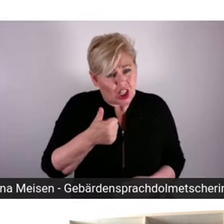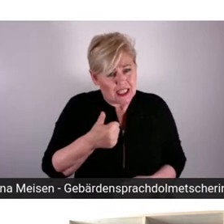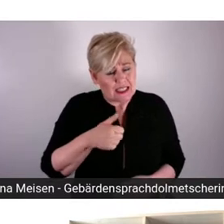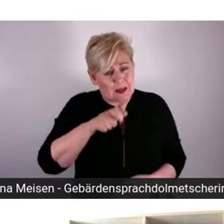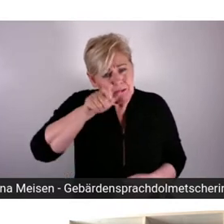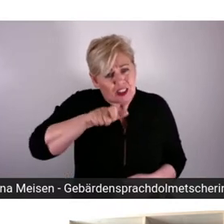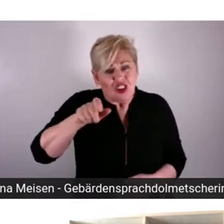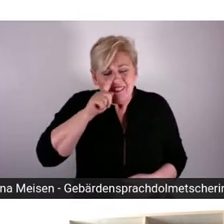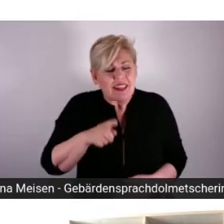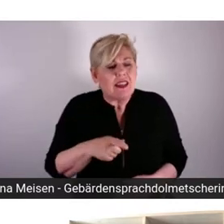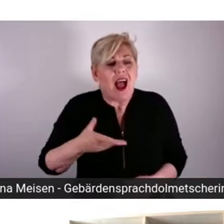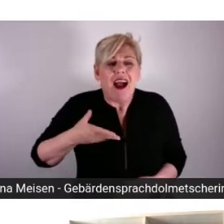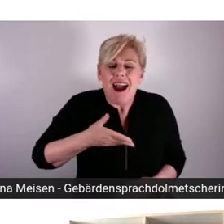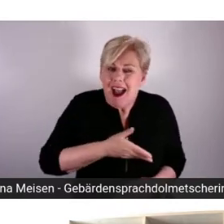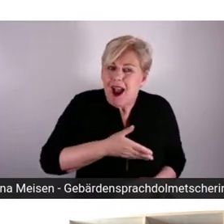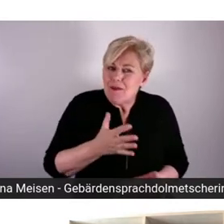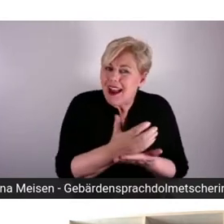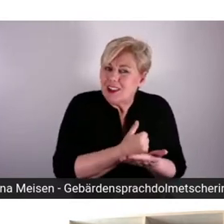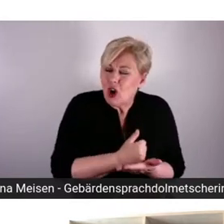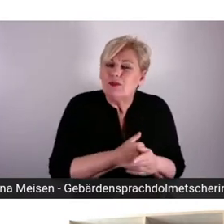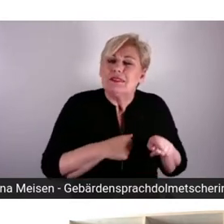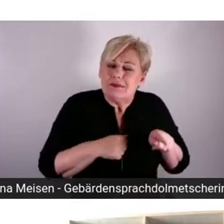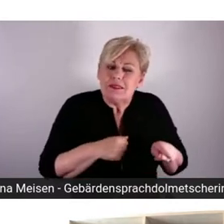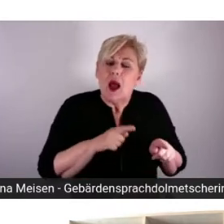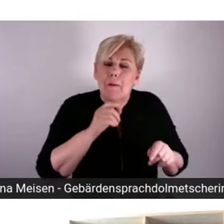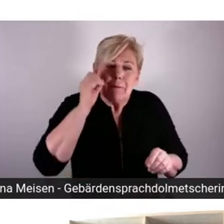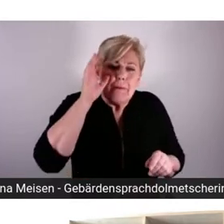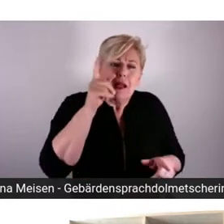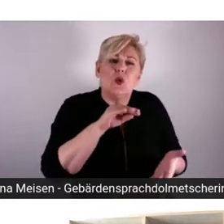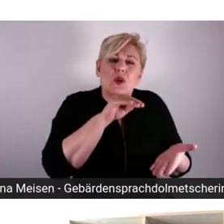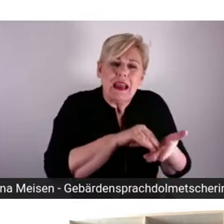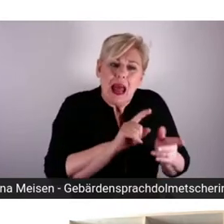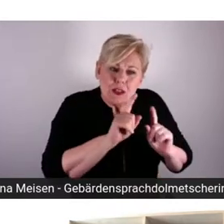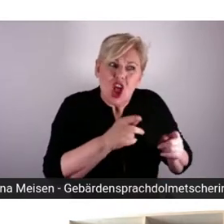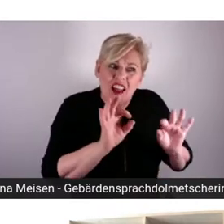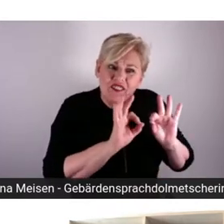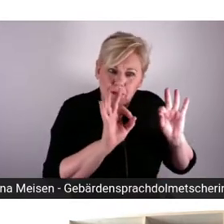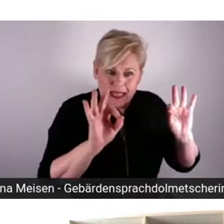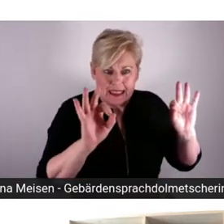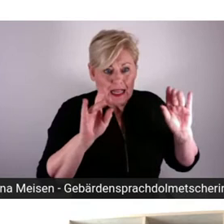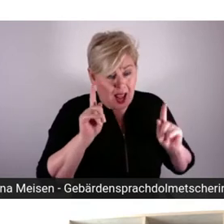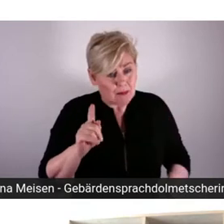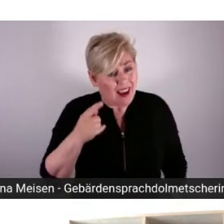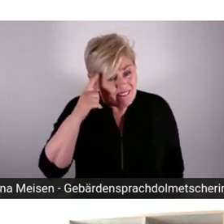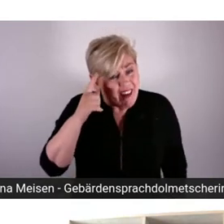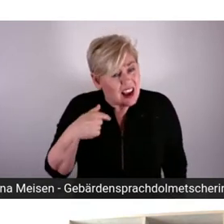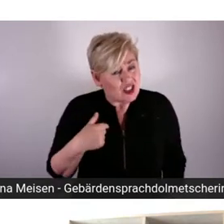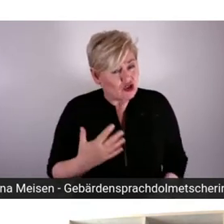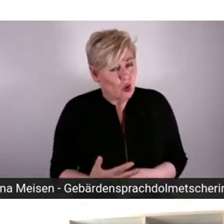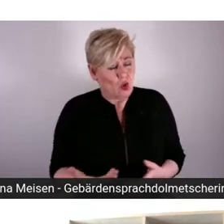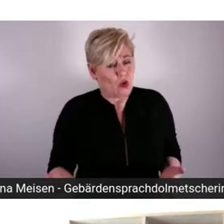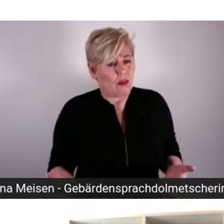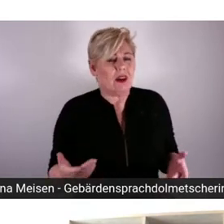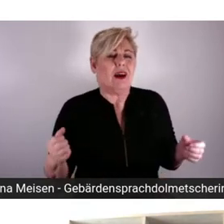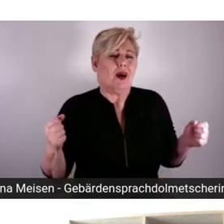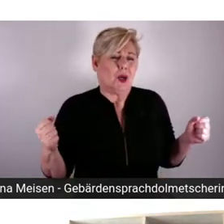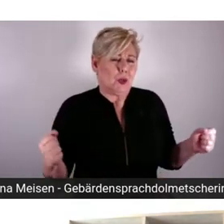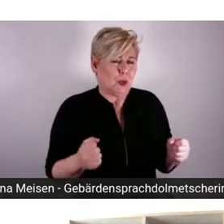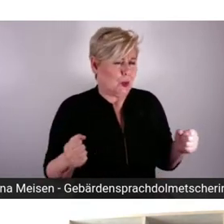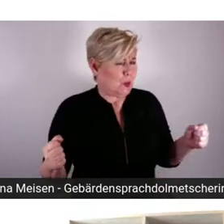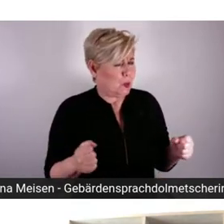in einkommensarmen Familien dann zu verbessern. Aber wir wissen auch, es ist eine unheimlich